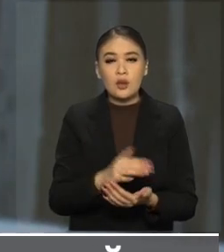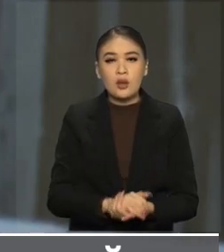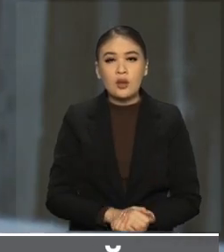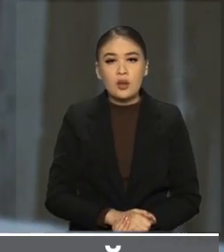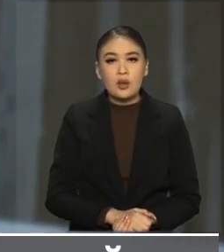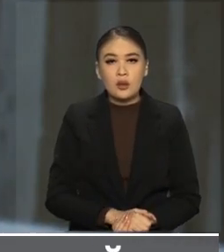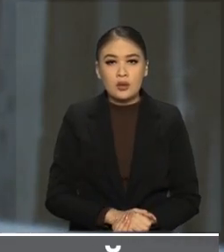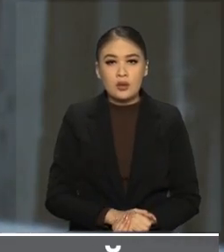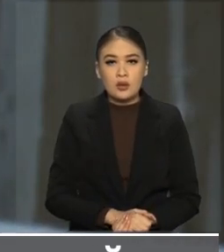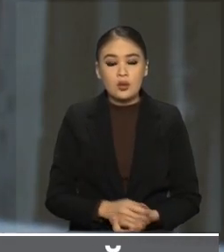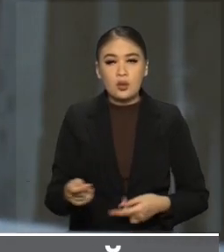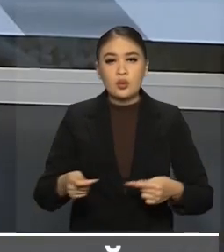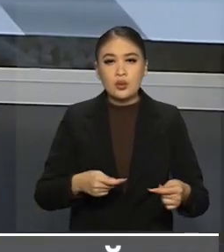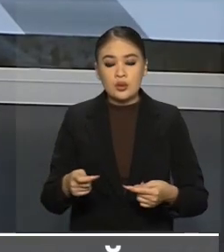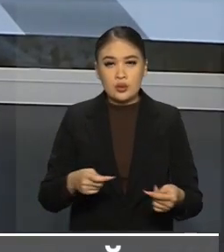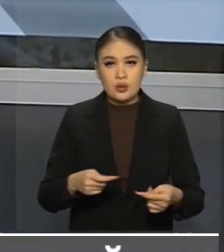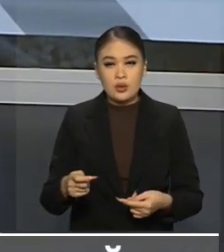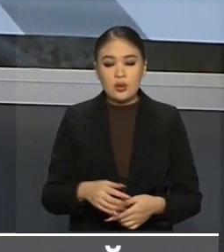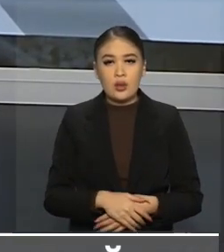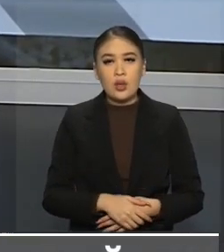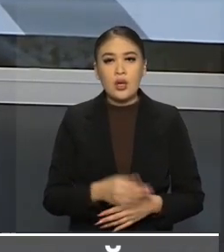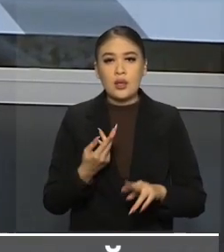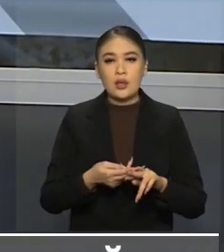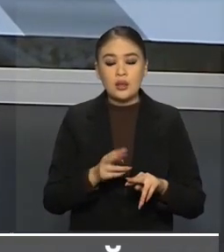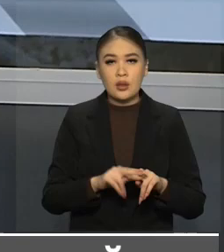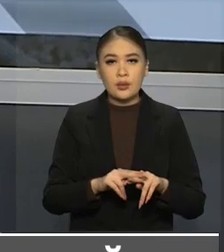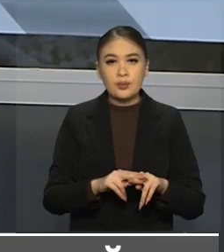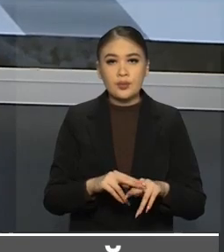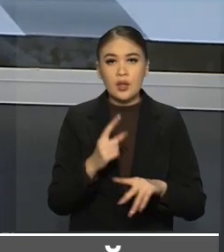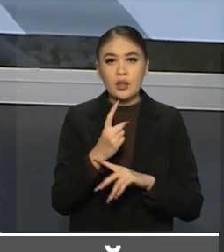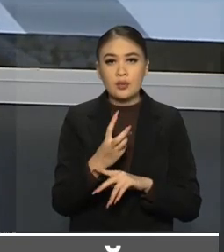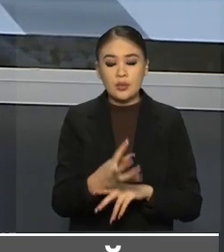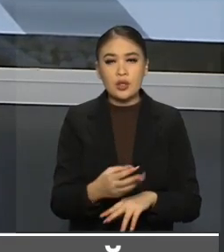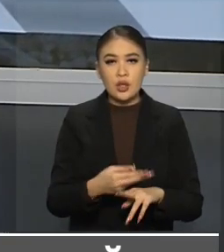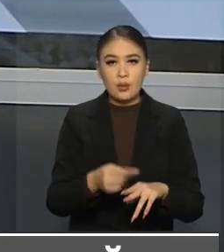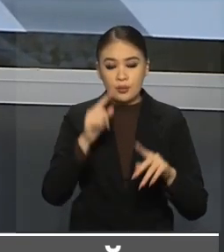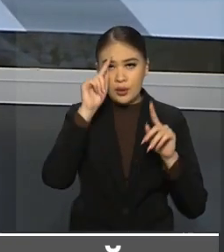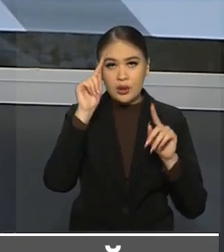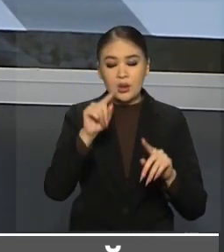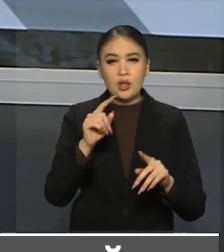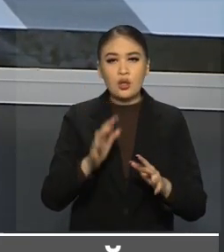Миттлдің учредительдері. Яғни бірнеше белгілі үлкен